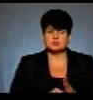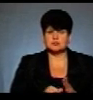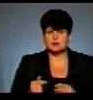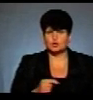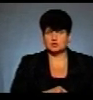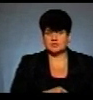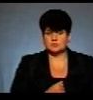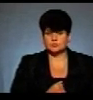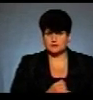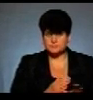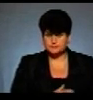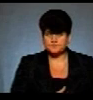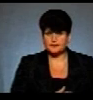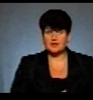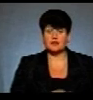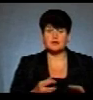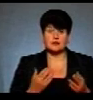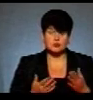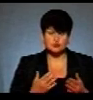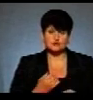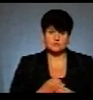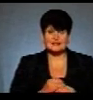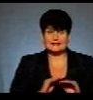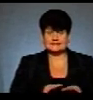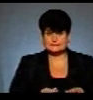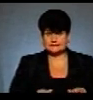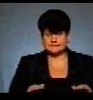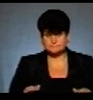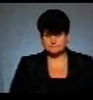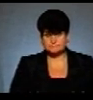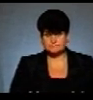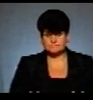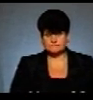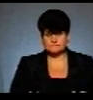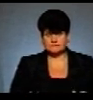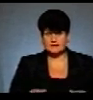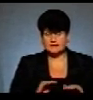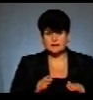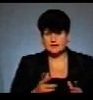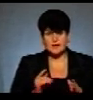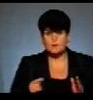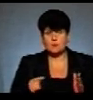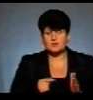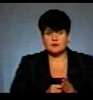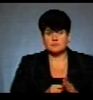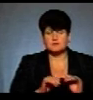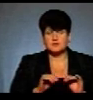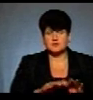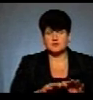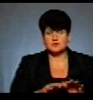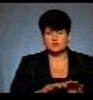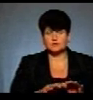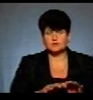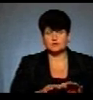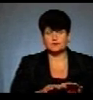вчинення правопорушення малолітніми особами, тобто особами, які не підпадають під дії Кодексу України